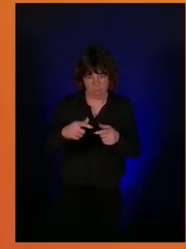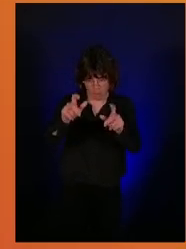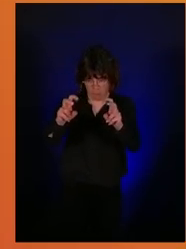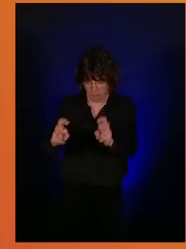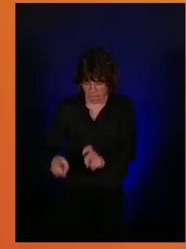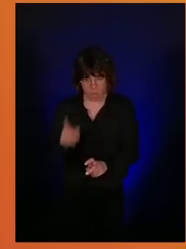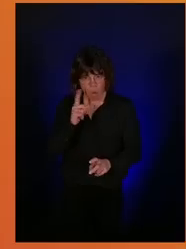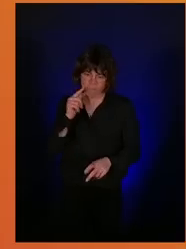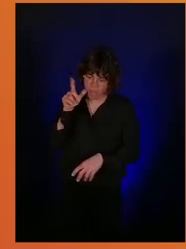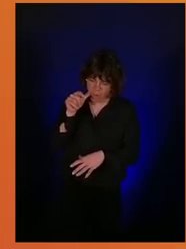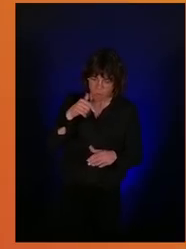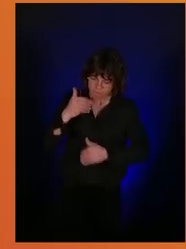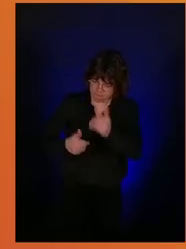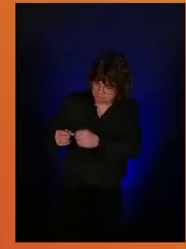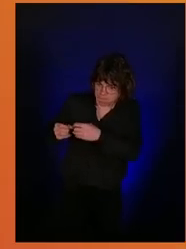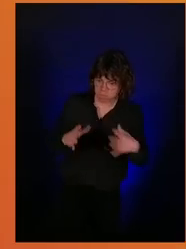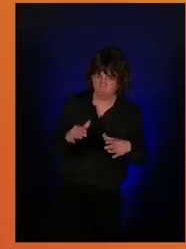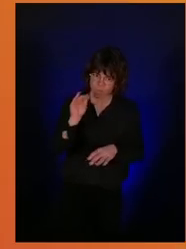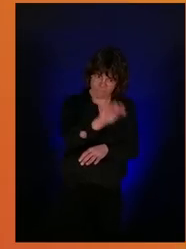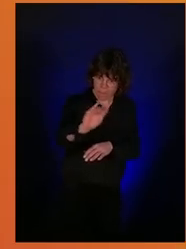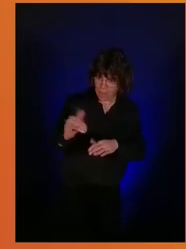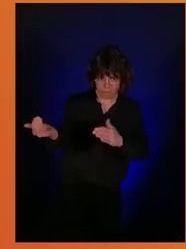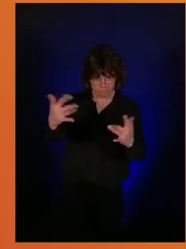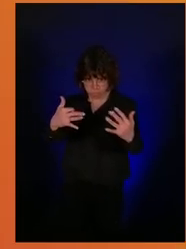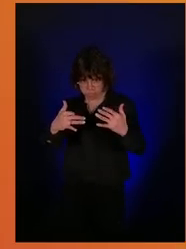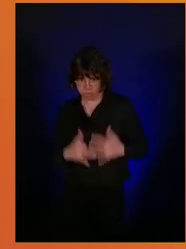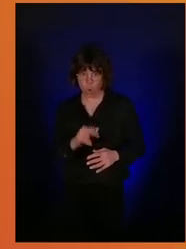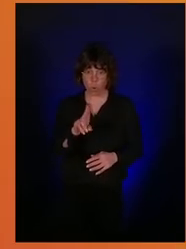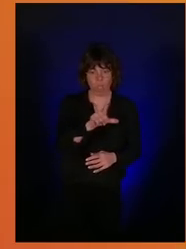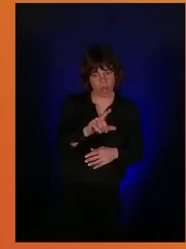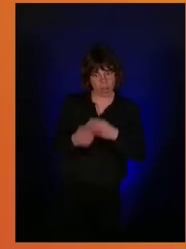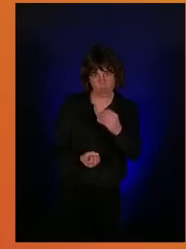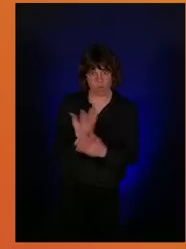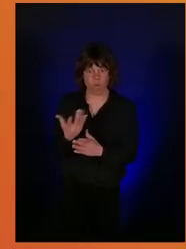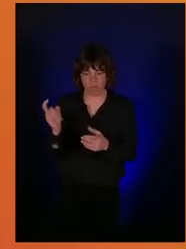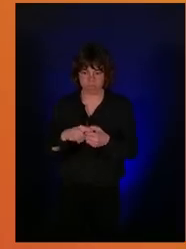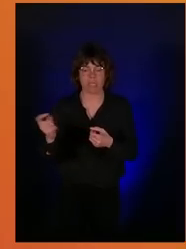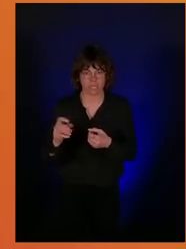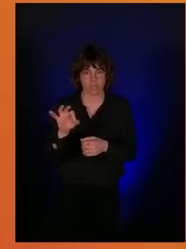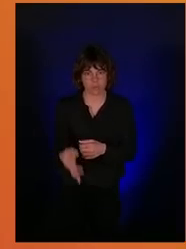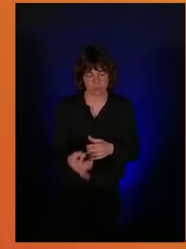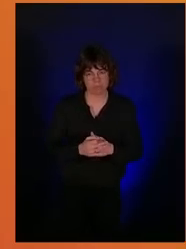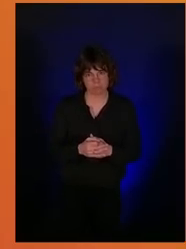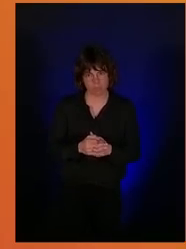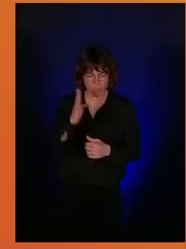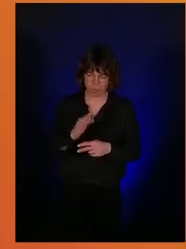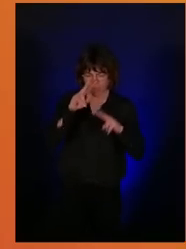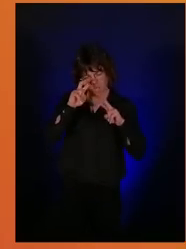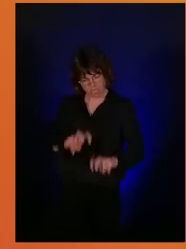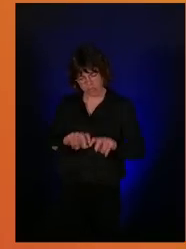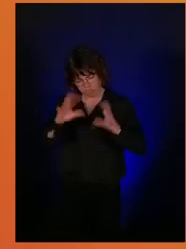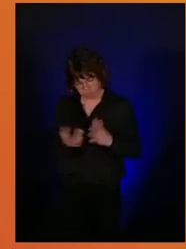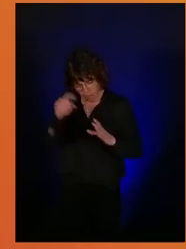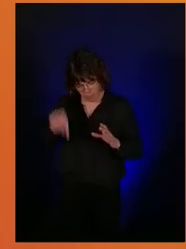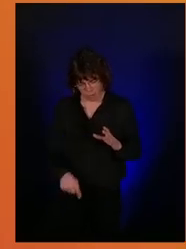syndicats pour amener de nouveaux salariés à l'adhésion et des UL pour créer de nouveaux syndicats. Nous devons analyser de manière